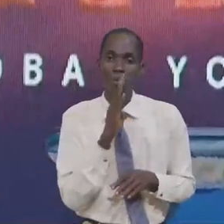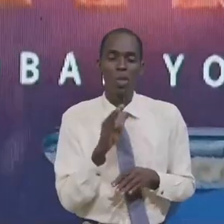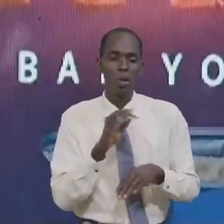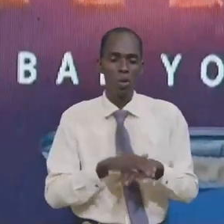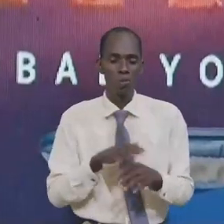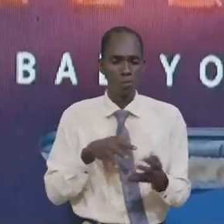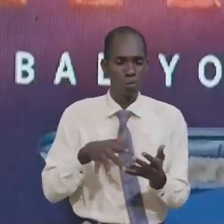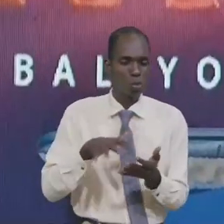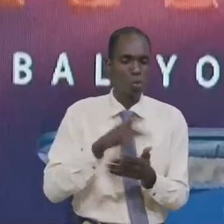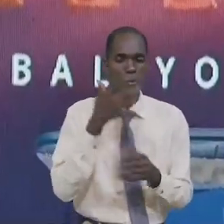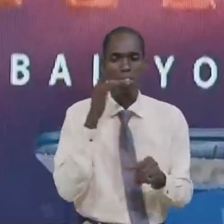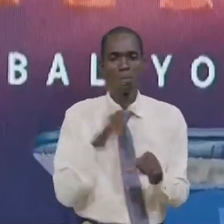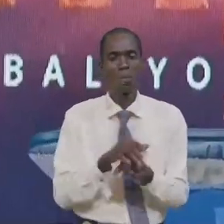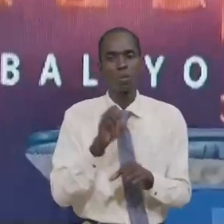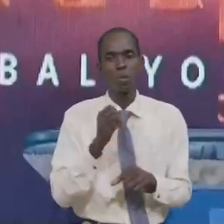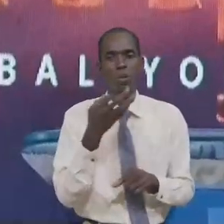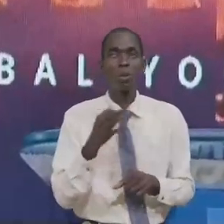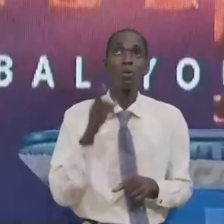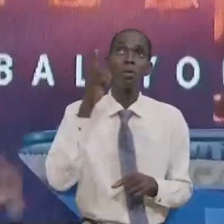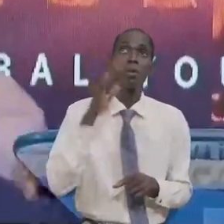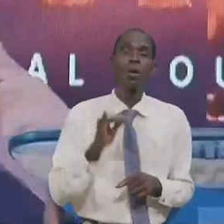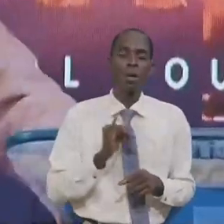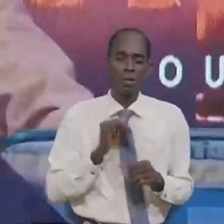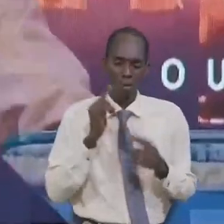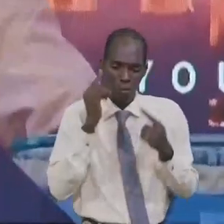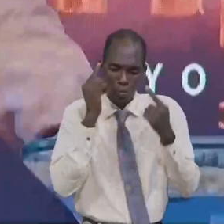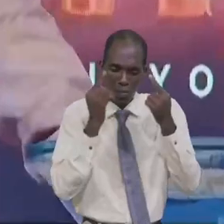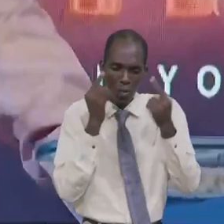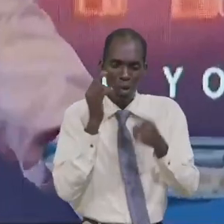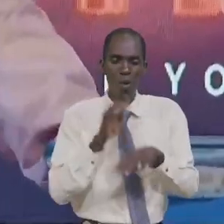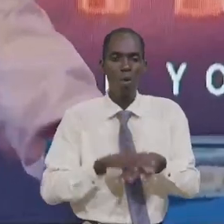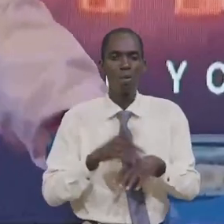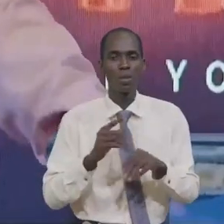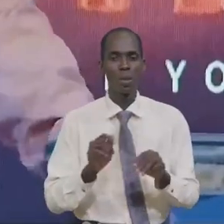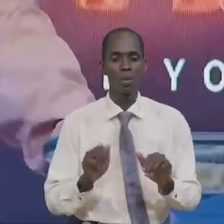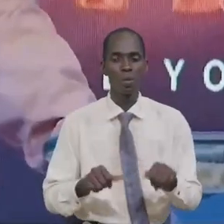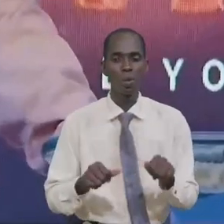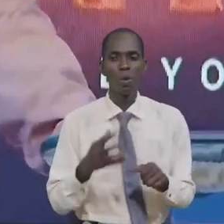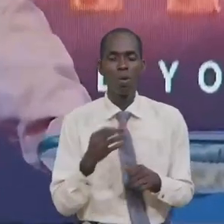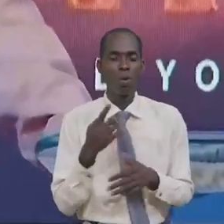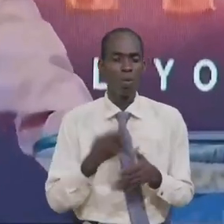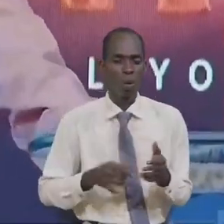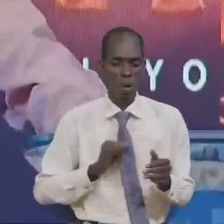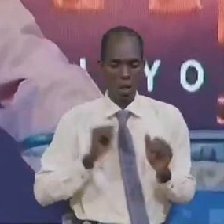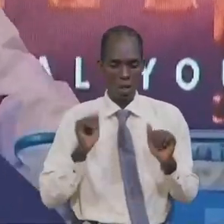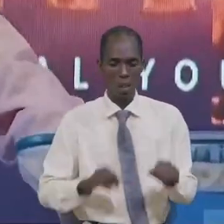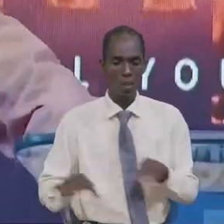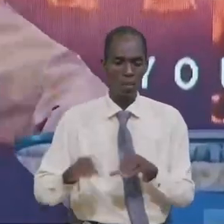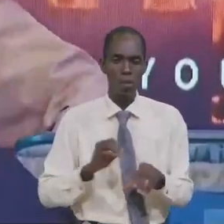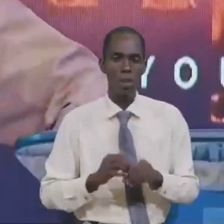Dieu je médite sur les possibilités de ce que je peux faire dans la vie